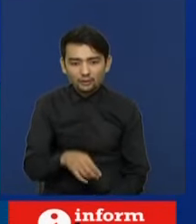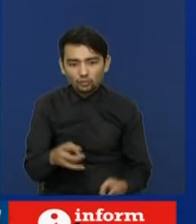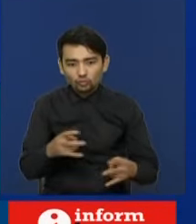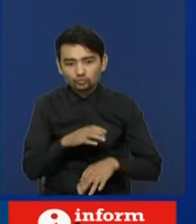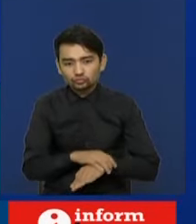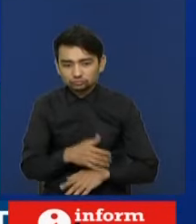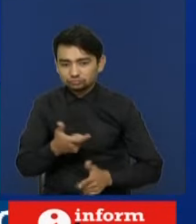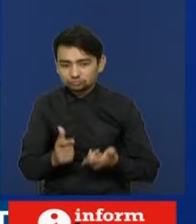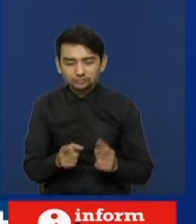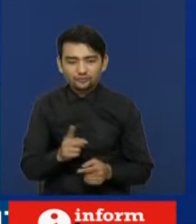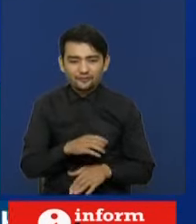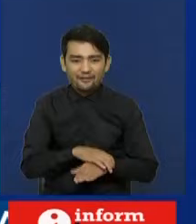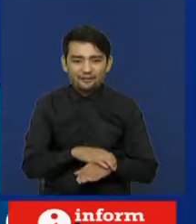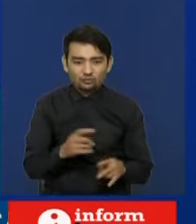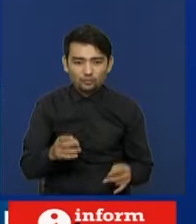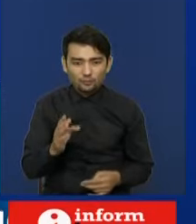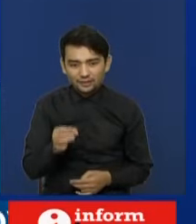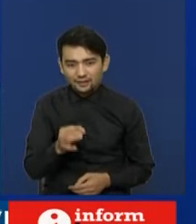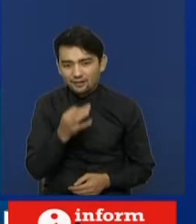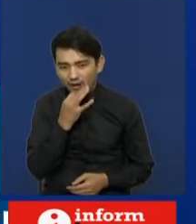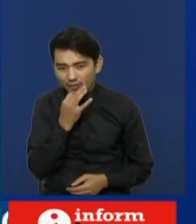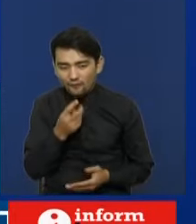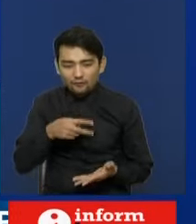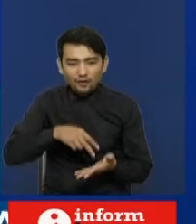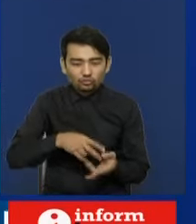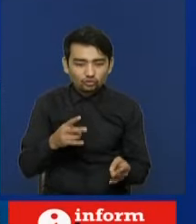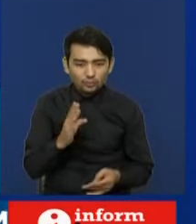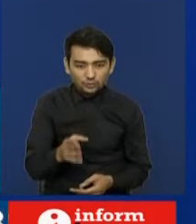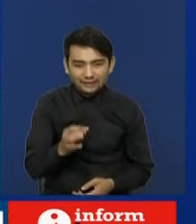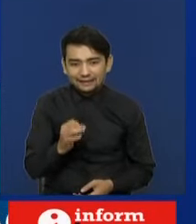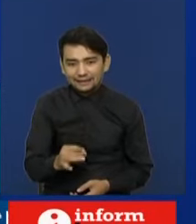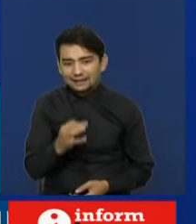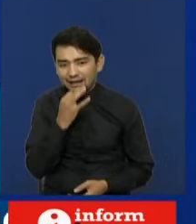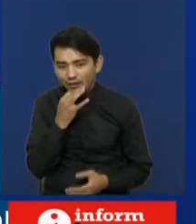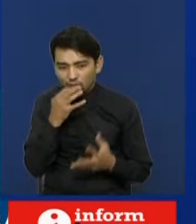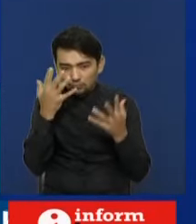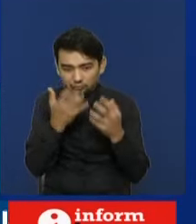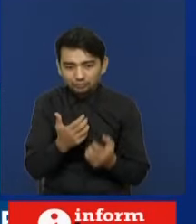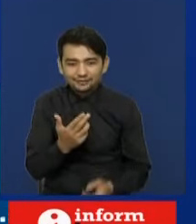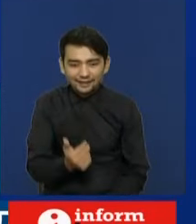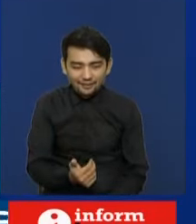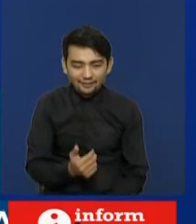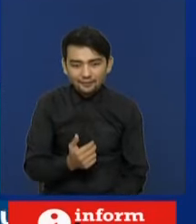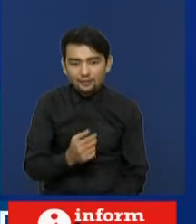Есть аргумент такой, что рано приходится вставать и рано темнеет. Но